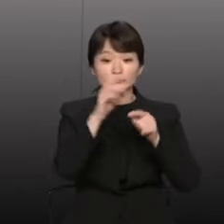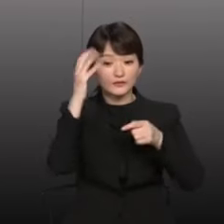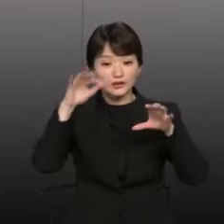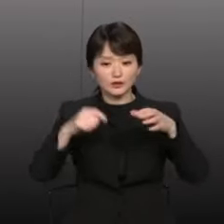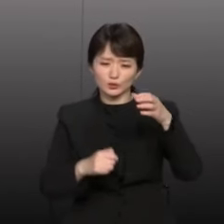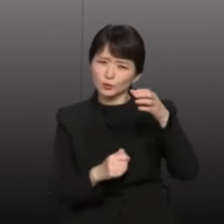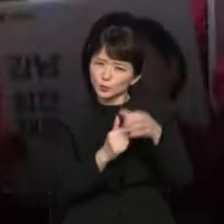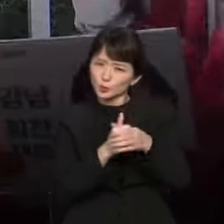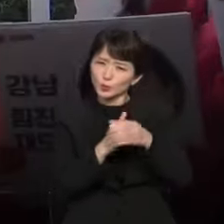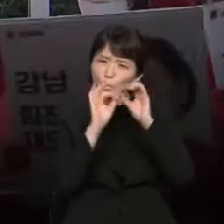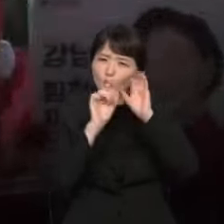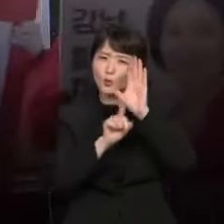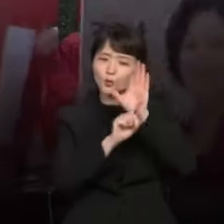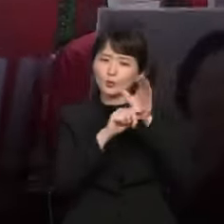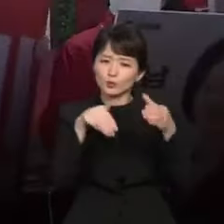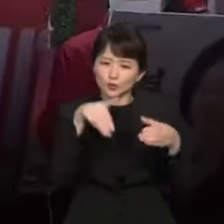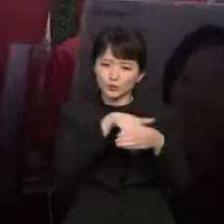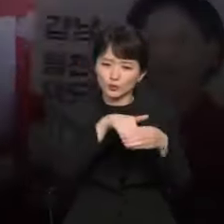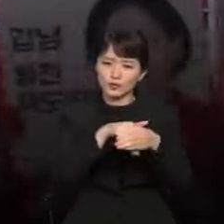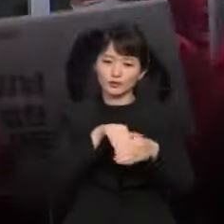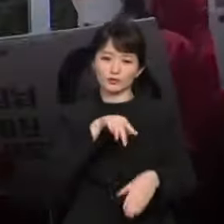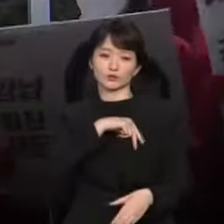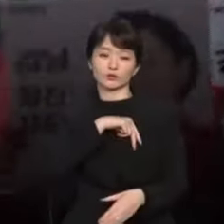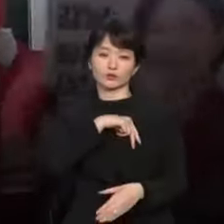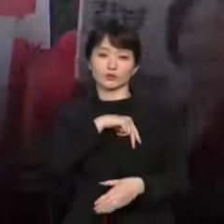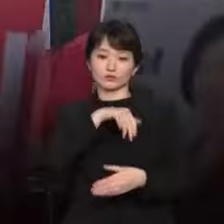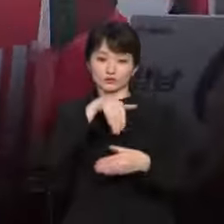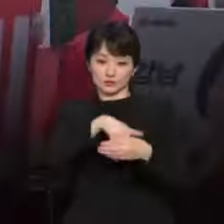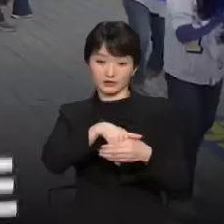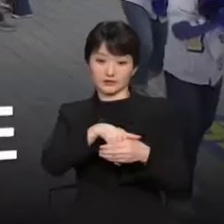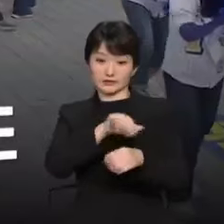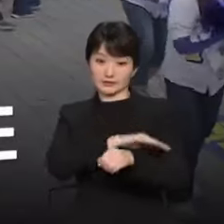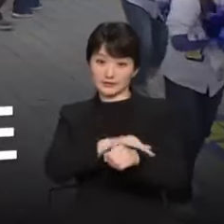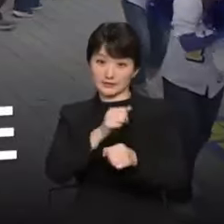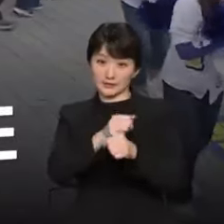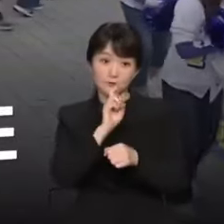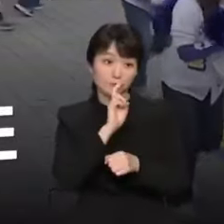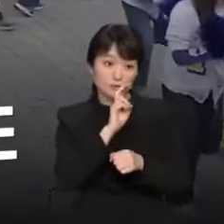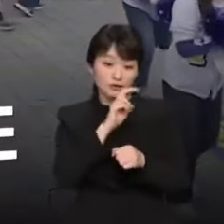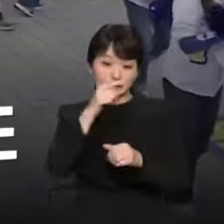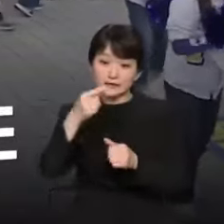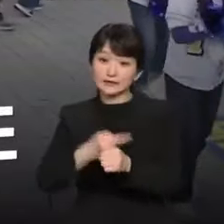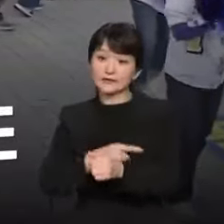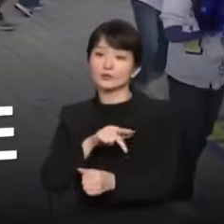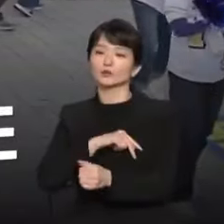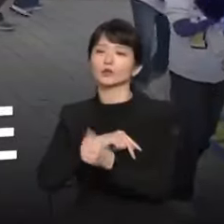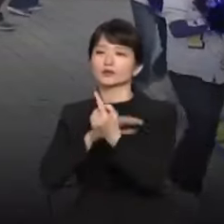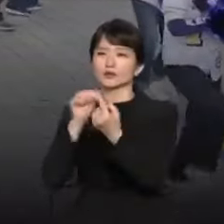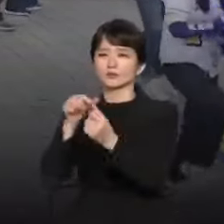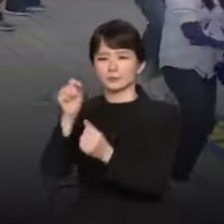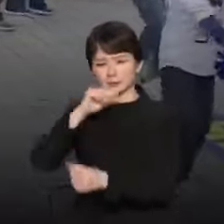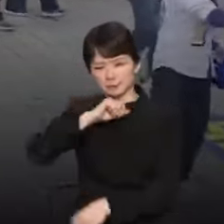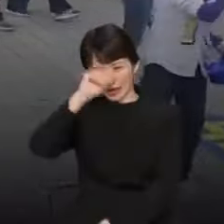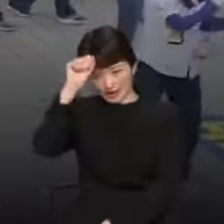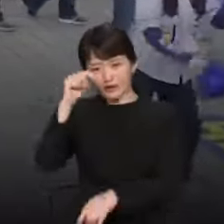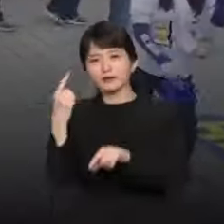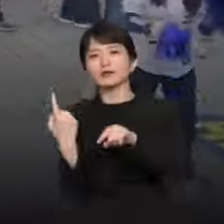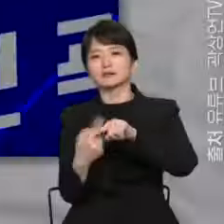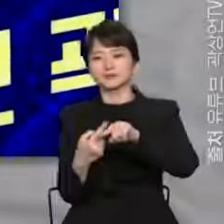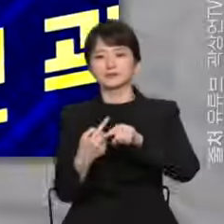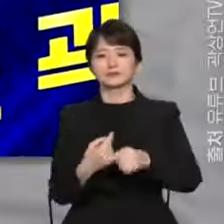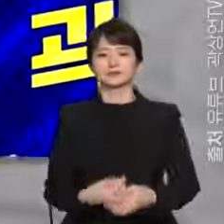유세 문화인데요. 총선에선 잘 만든 로고송 하나가 의원 한 명 더 당선시킨다는 말도 과언이 아닐